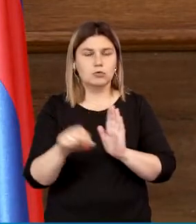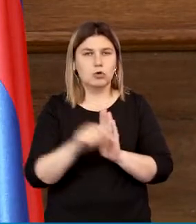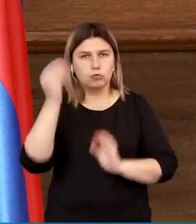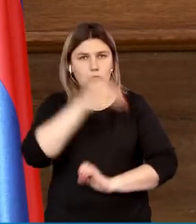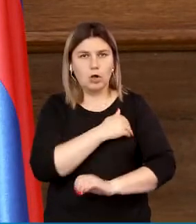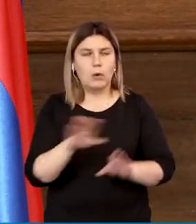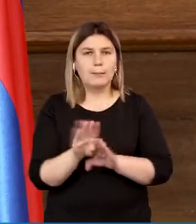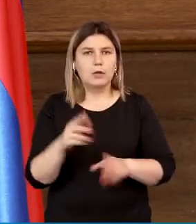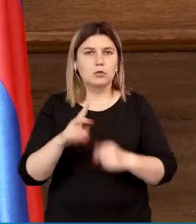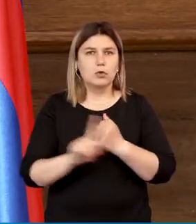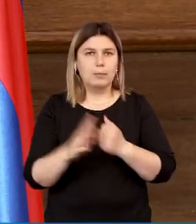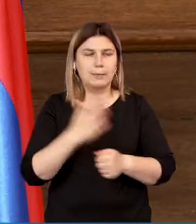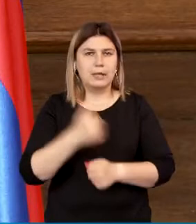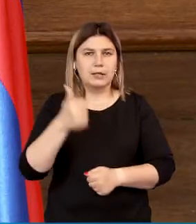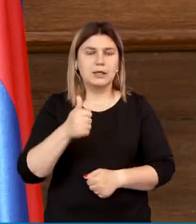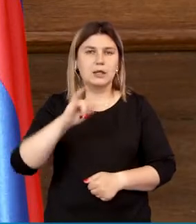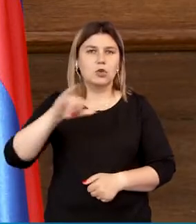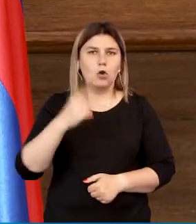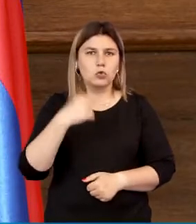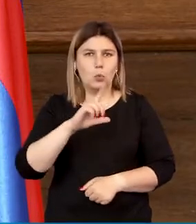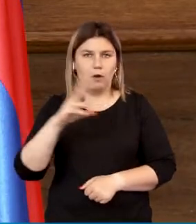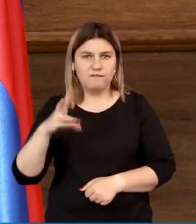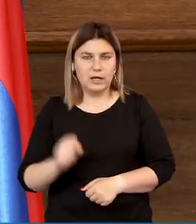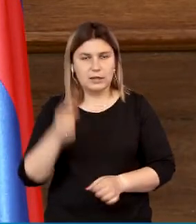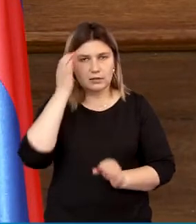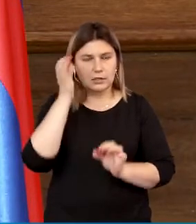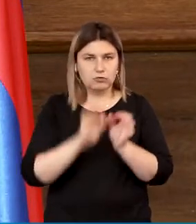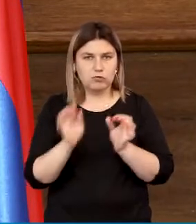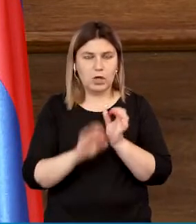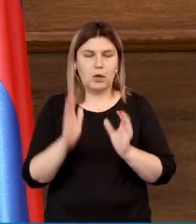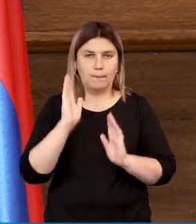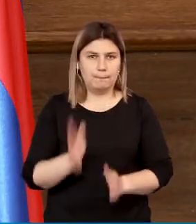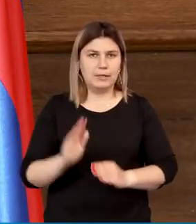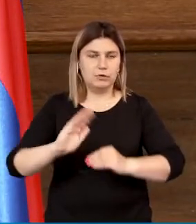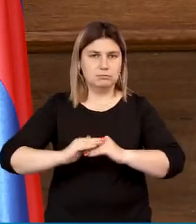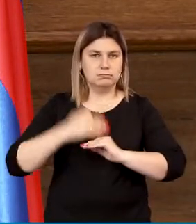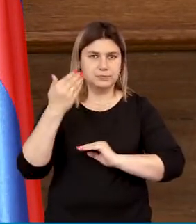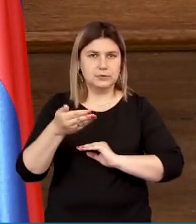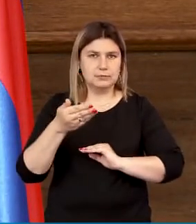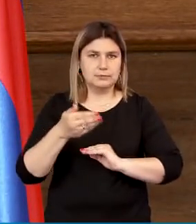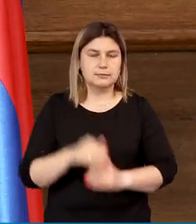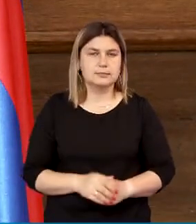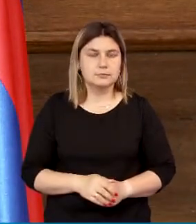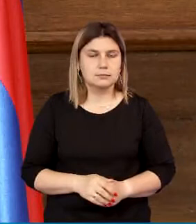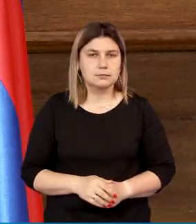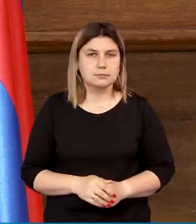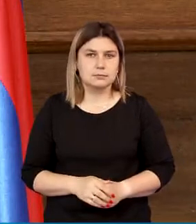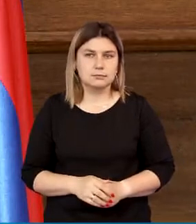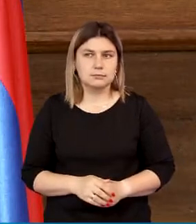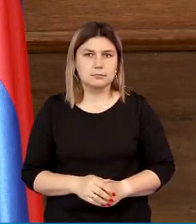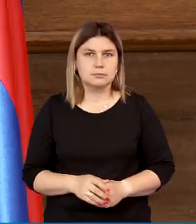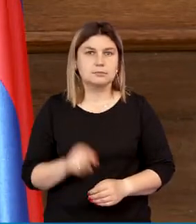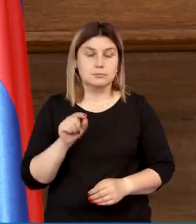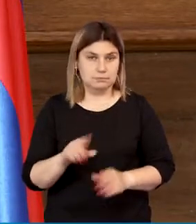nr 51 przy ulicy Jodłowej i też szczegóły tego połączenia znajdziecie na naszej stronie.